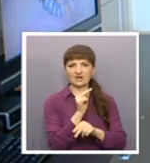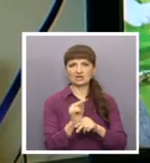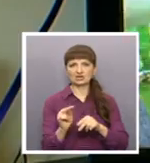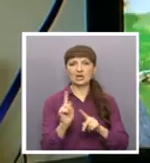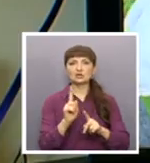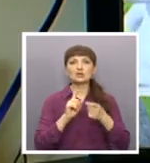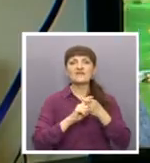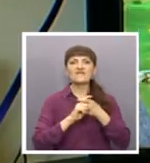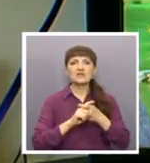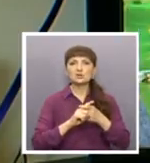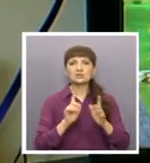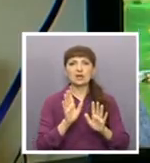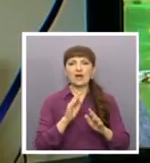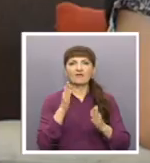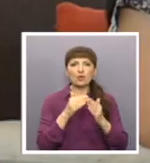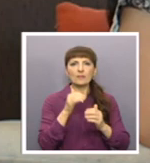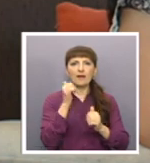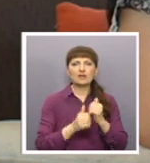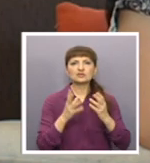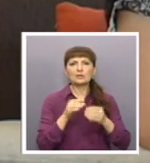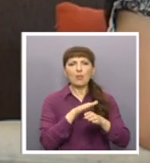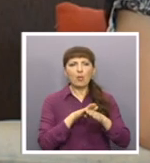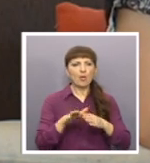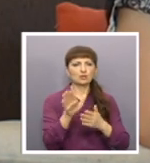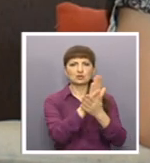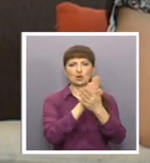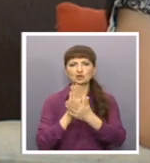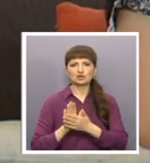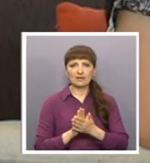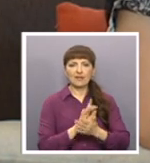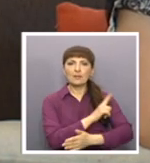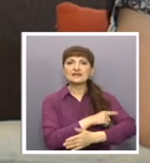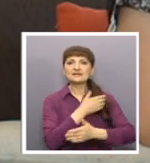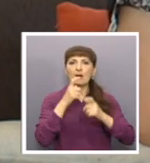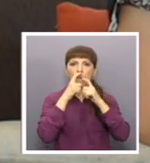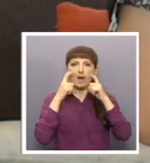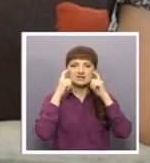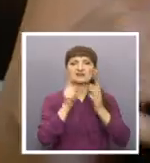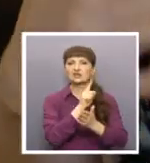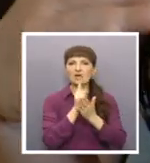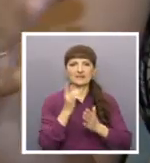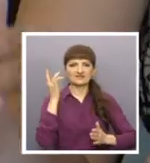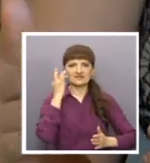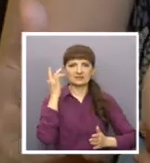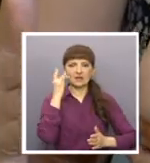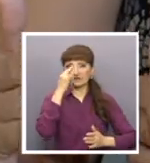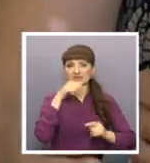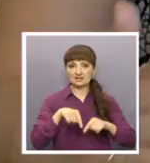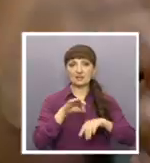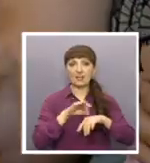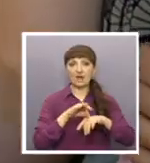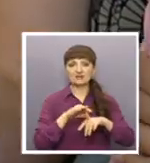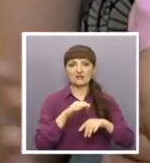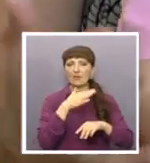не подхватить вирусы, в доме ежедневно проводят полную дезинфекцию, а медицинская маска должна быть в наличии всегда. В Казахстане о болезни мало